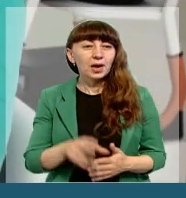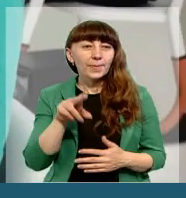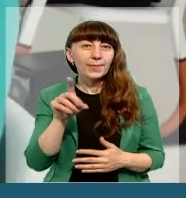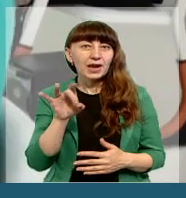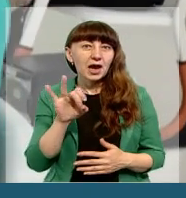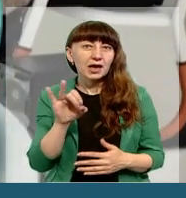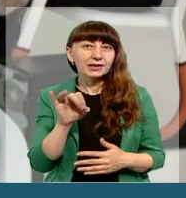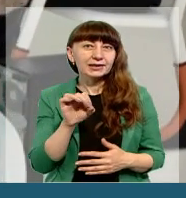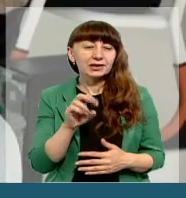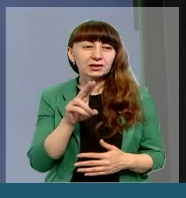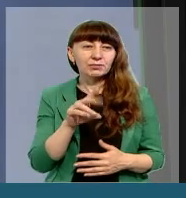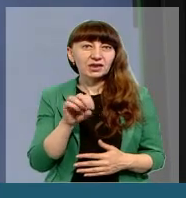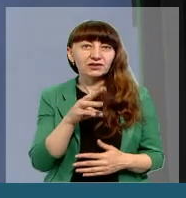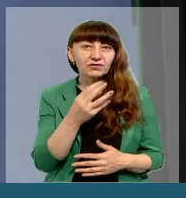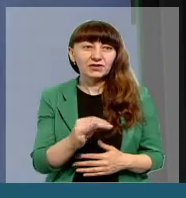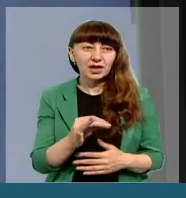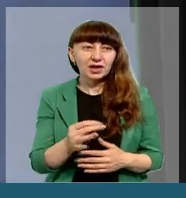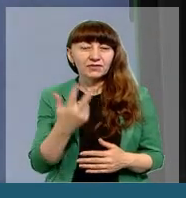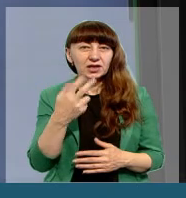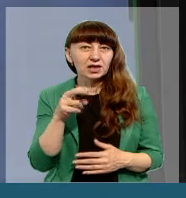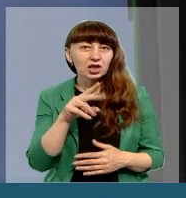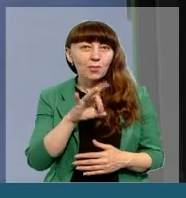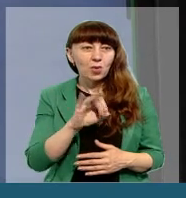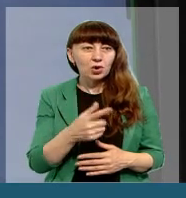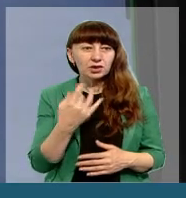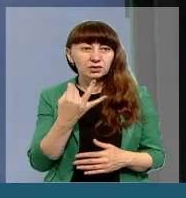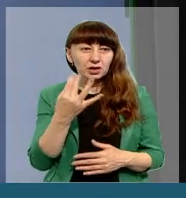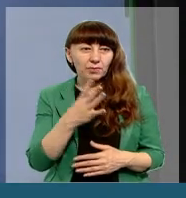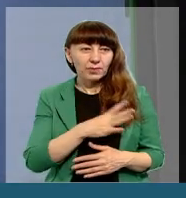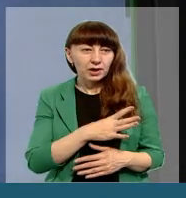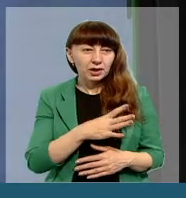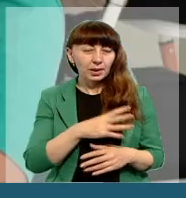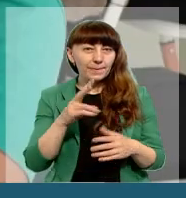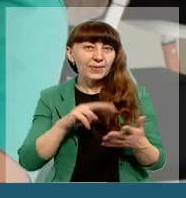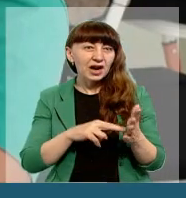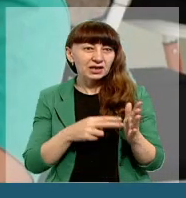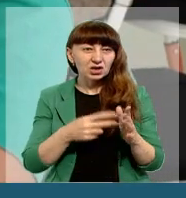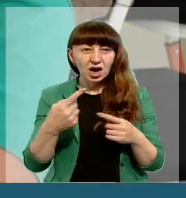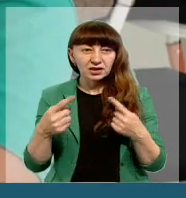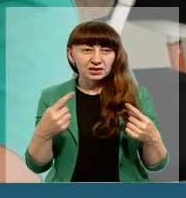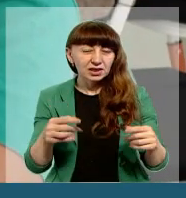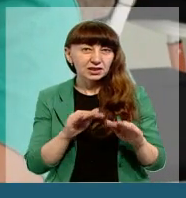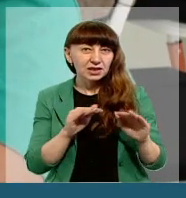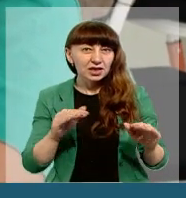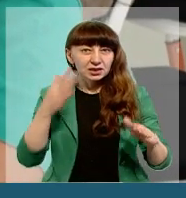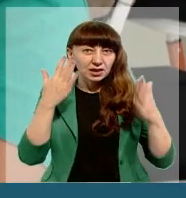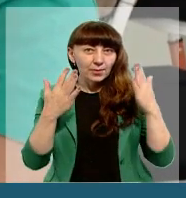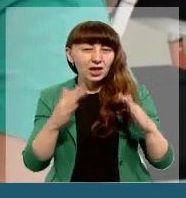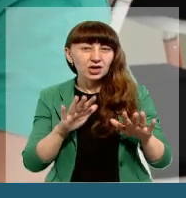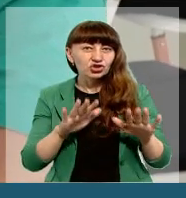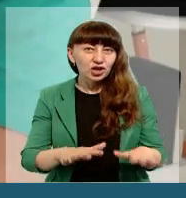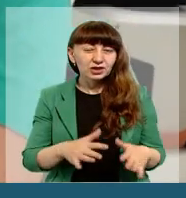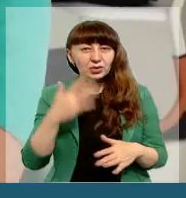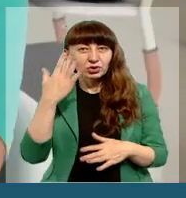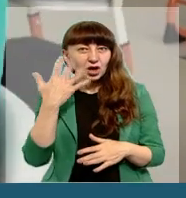решил осваивать 3D-моделирование. Мальчик признается, особый интерес у него вызывает проектировать различные детские площадки. Он мечтает,